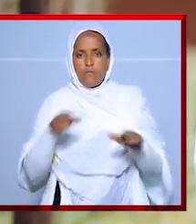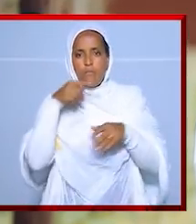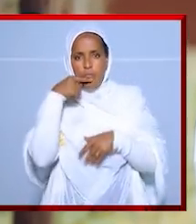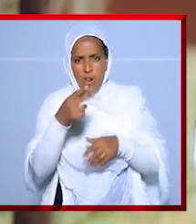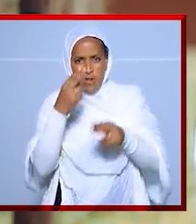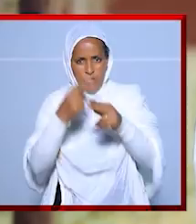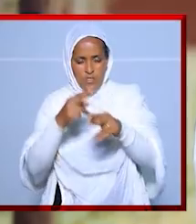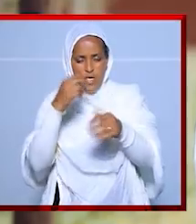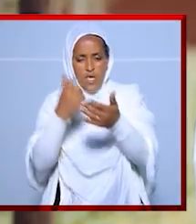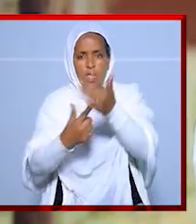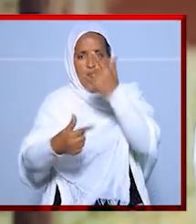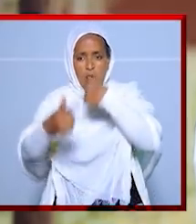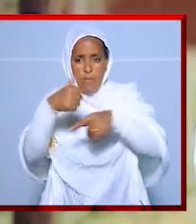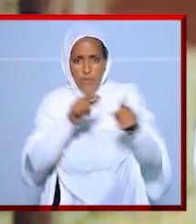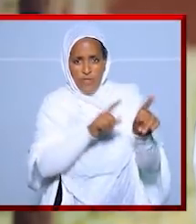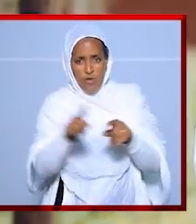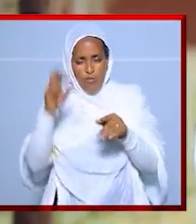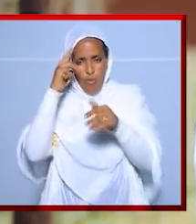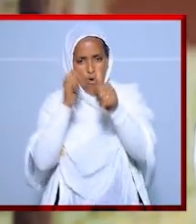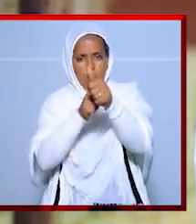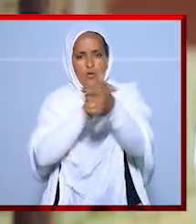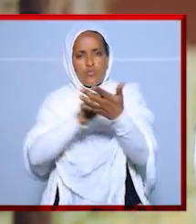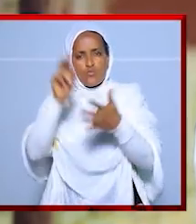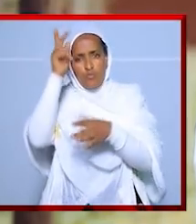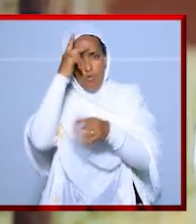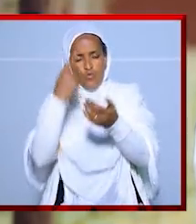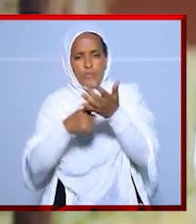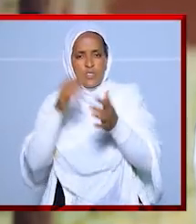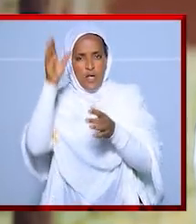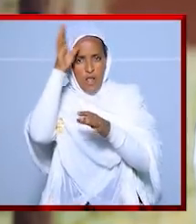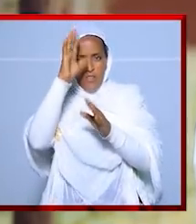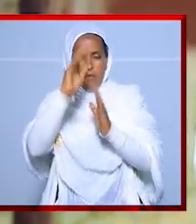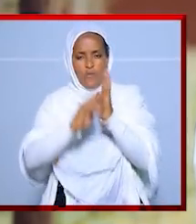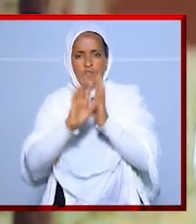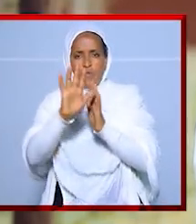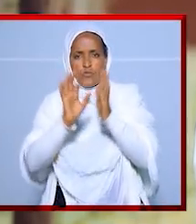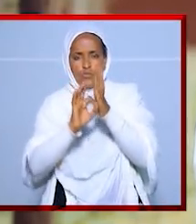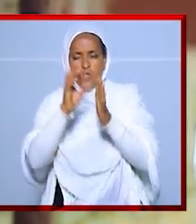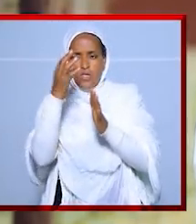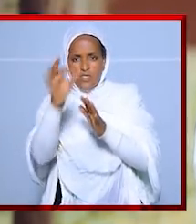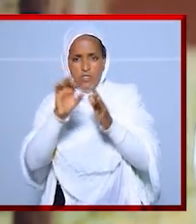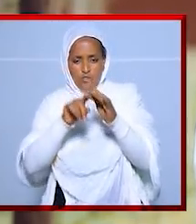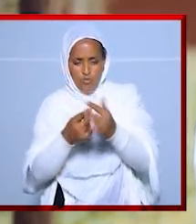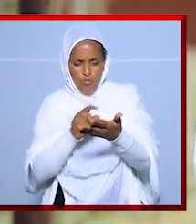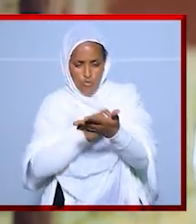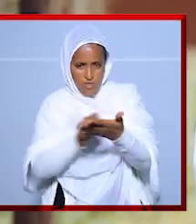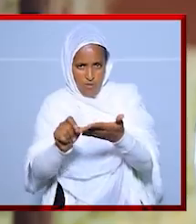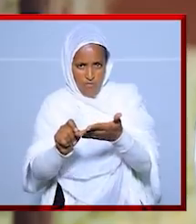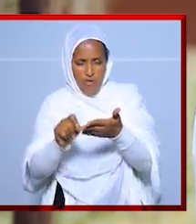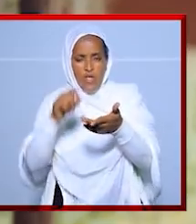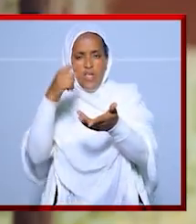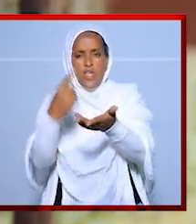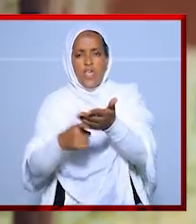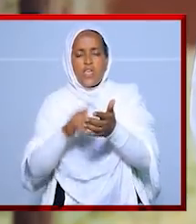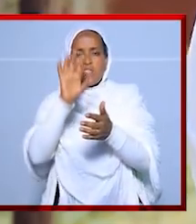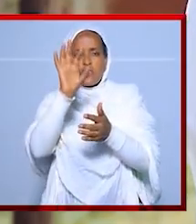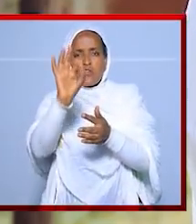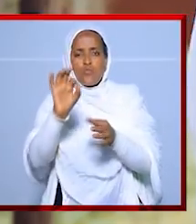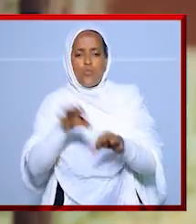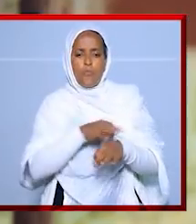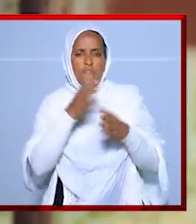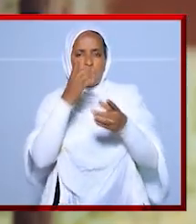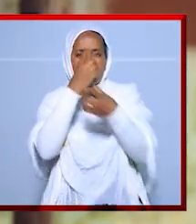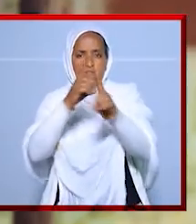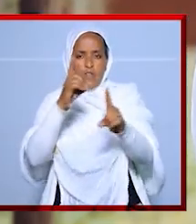የተረጋጋ ነው ይባላል። ይሄን ለማምጣት ደግሞ ሐዋርያው ቅዱስ ጳውሎስ በዚህ በገላትያ 5 ከ19 ጀምሮ በጻፈው መሰረት